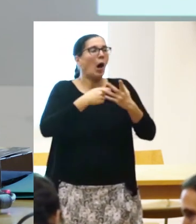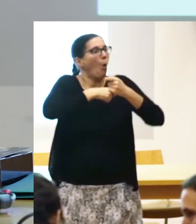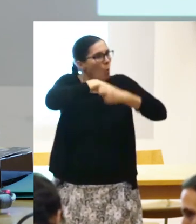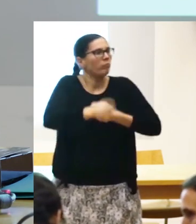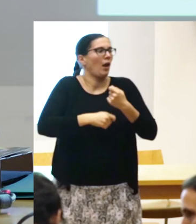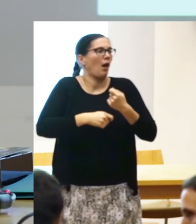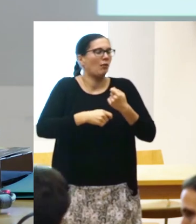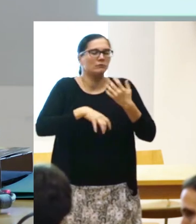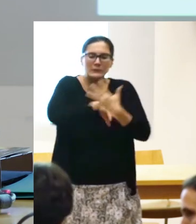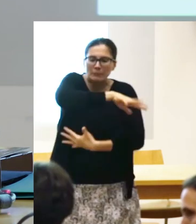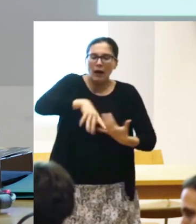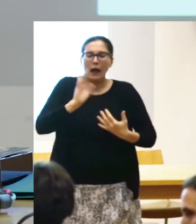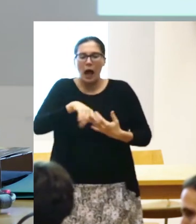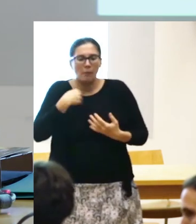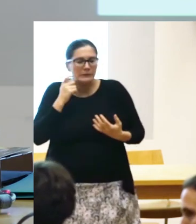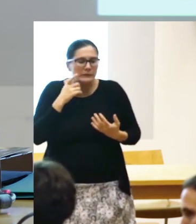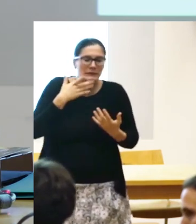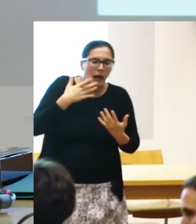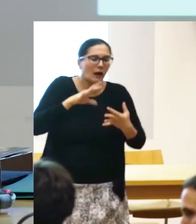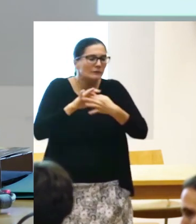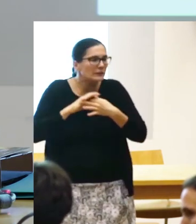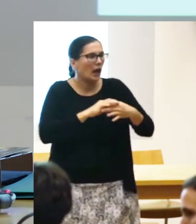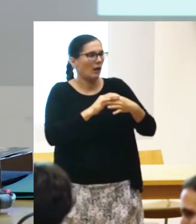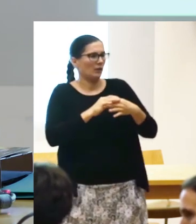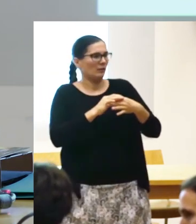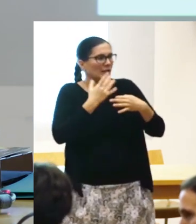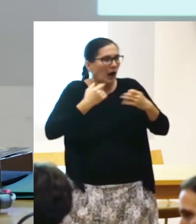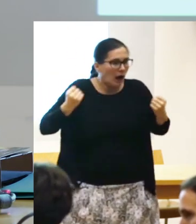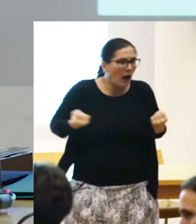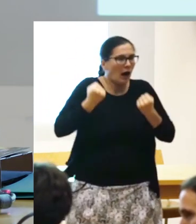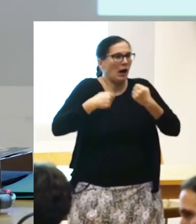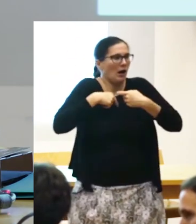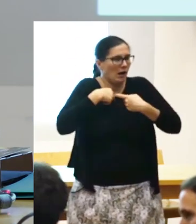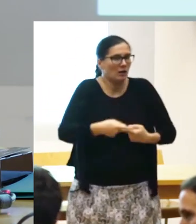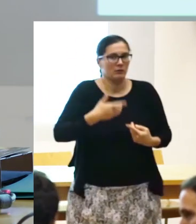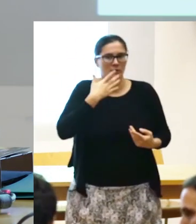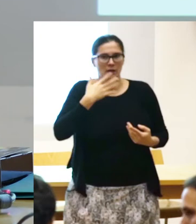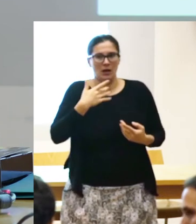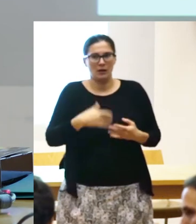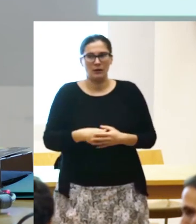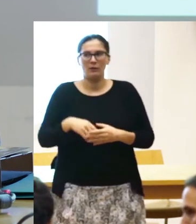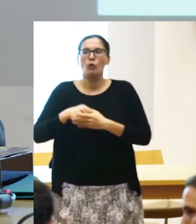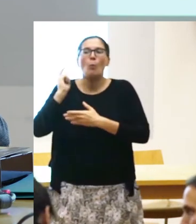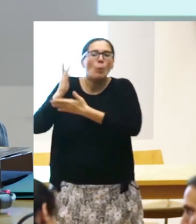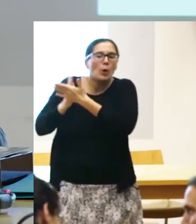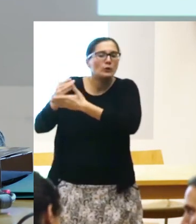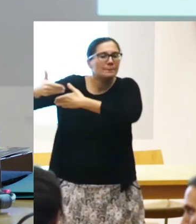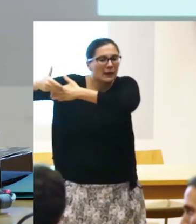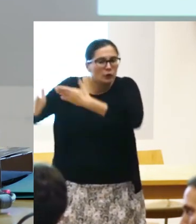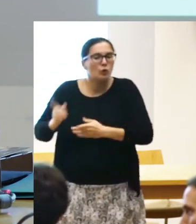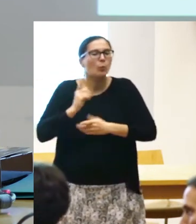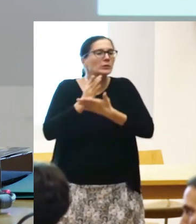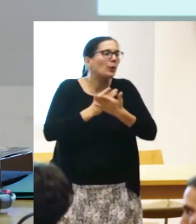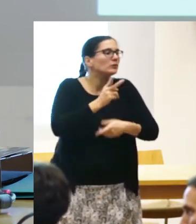vztahy, které budou se snažit sice ve vztahu ke zřizovateli, ve vztahu vlastně k nějakému